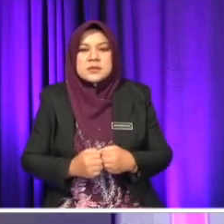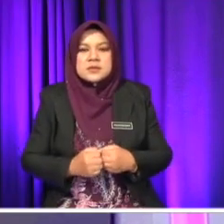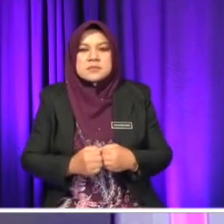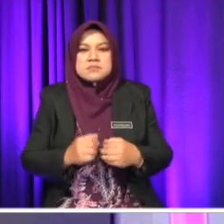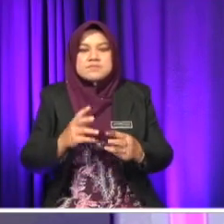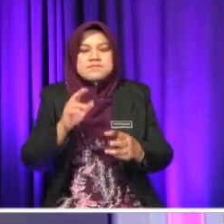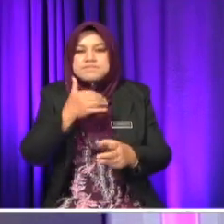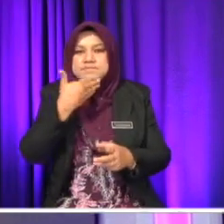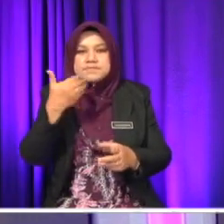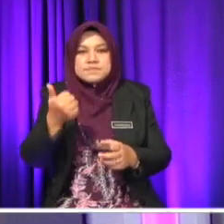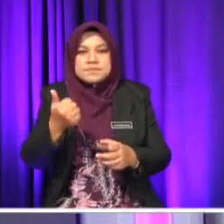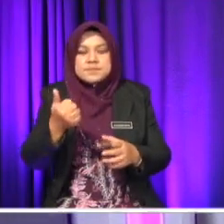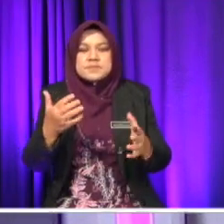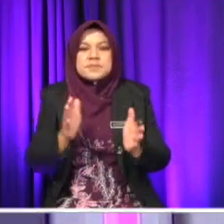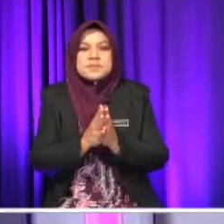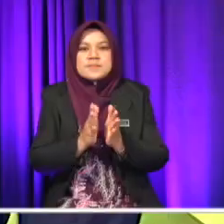menarik itu